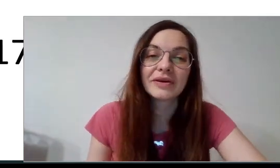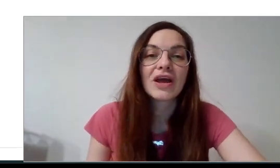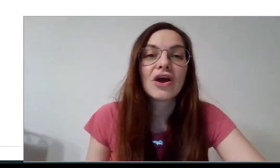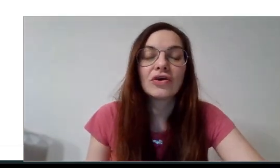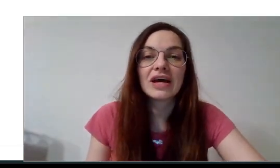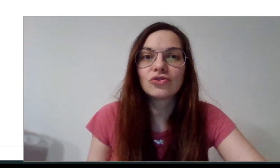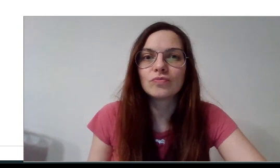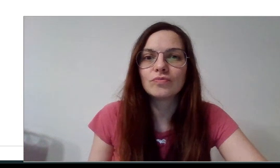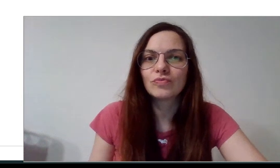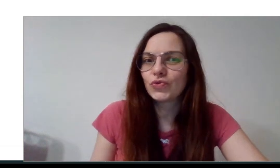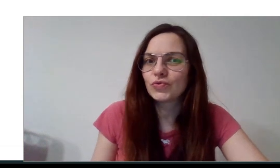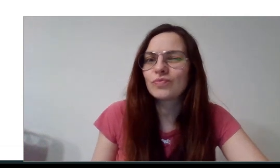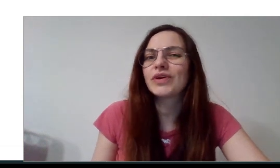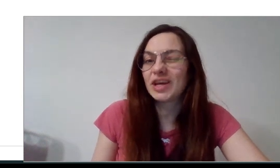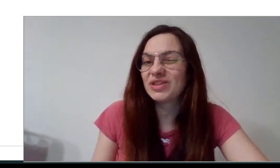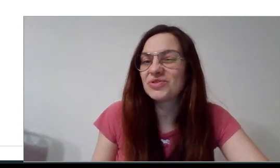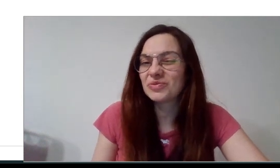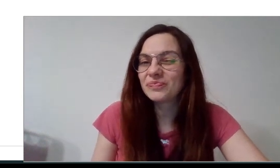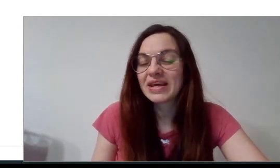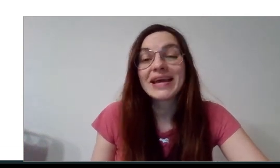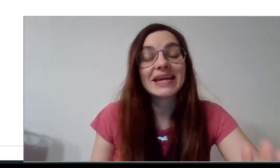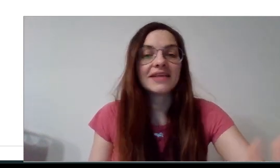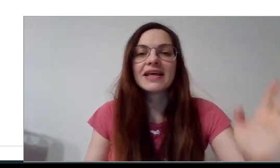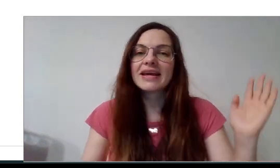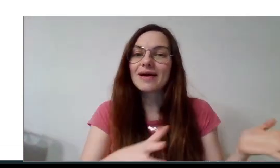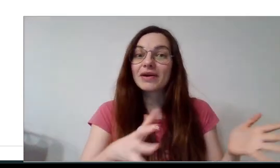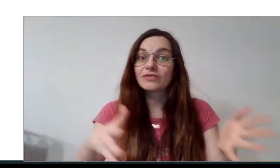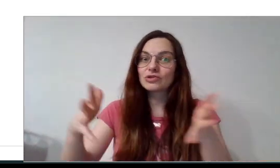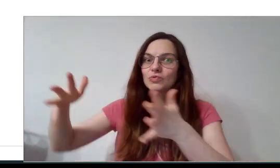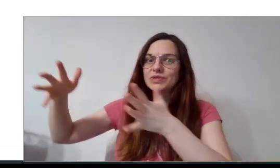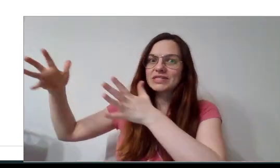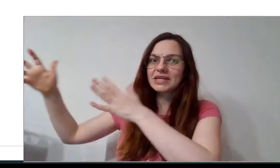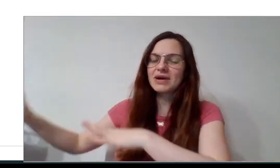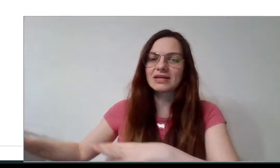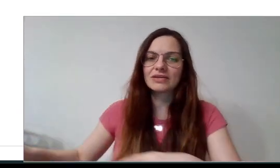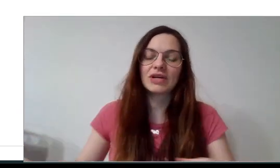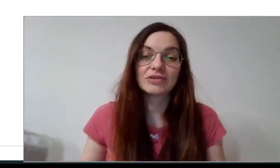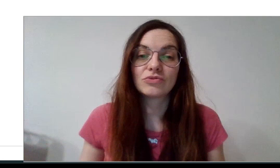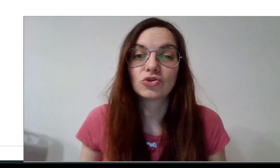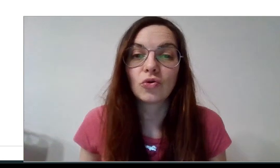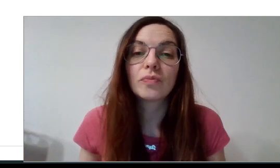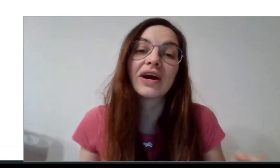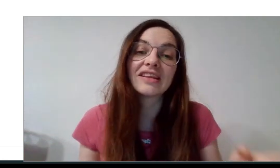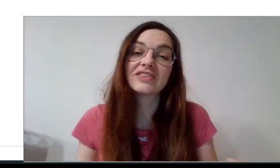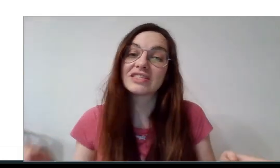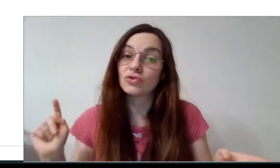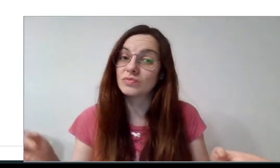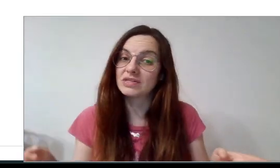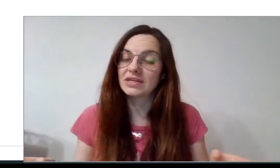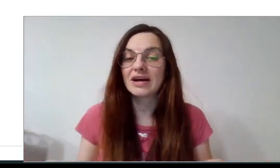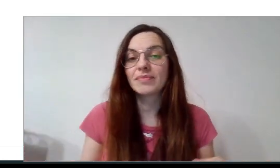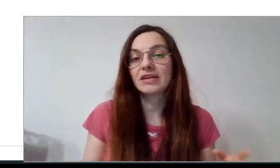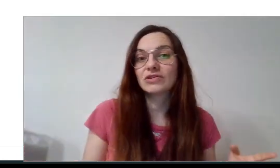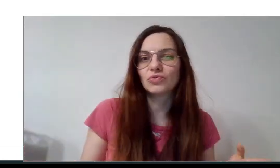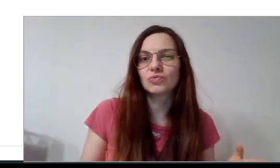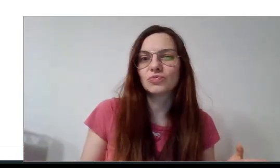klug. Oder dumm, ich bin dumm. Ili ich habe etwas Dummes gemacht, uradio sam nešto glupo, etwas Dummes,